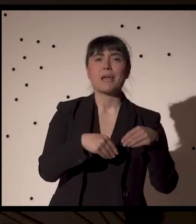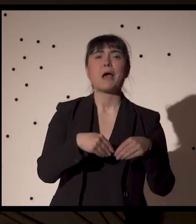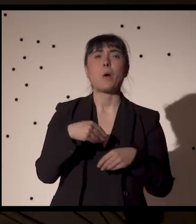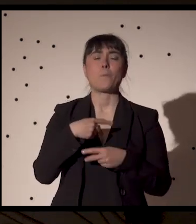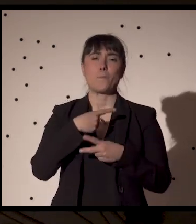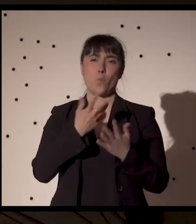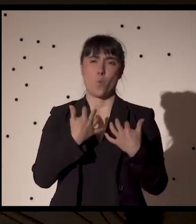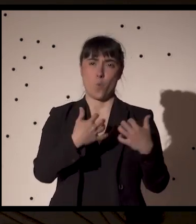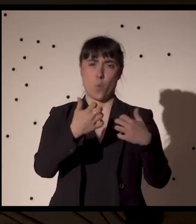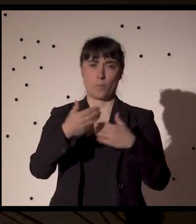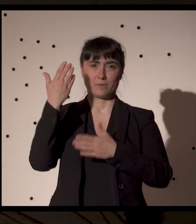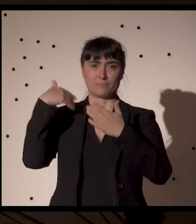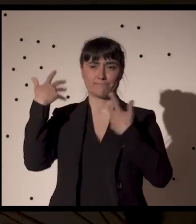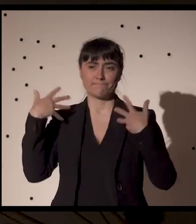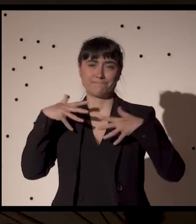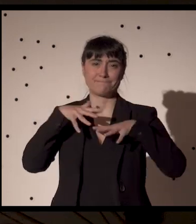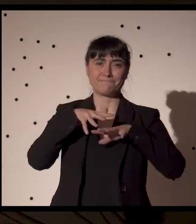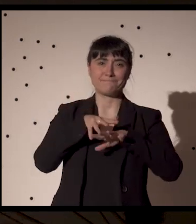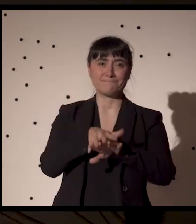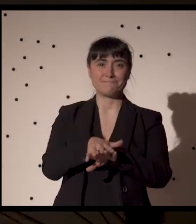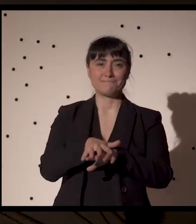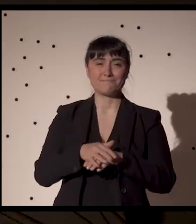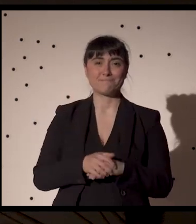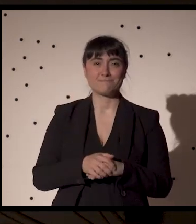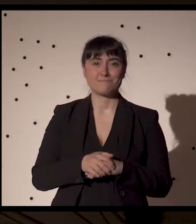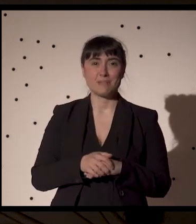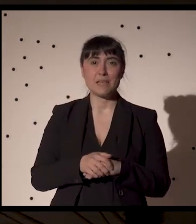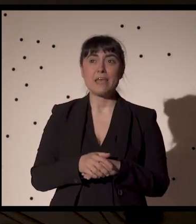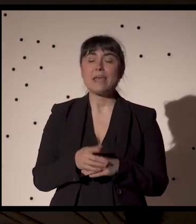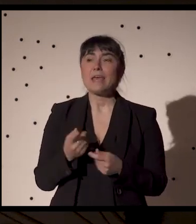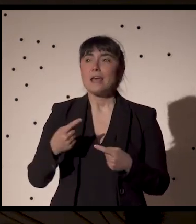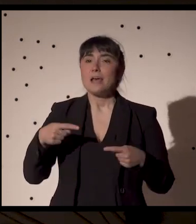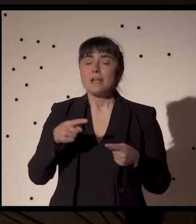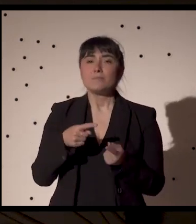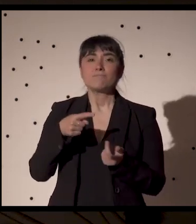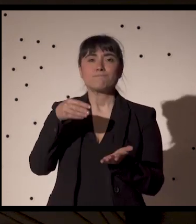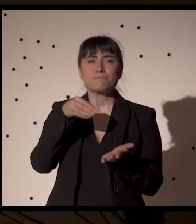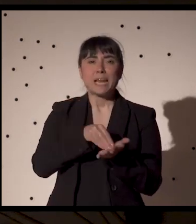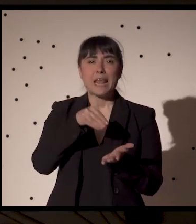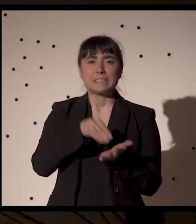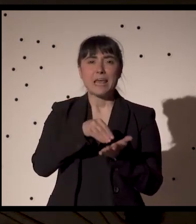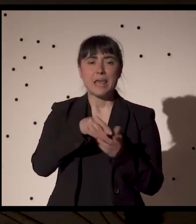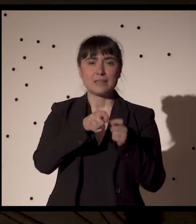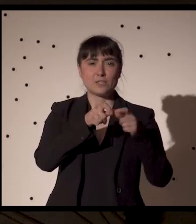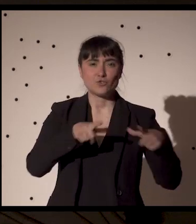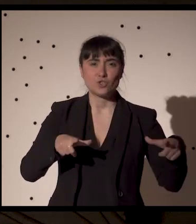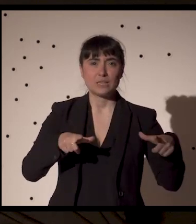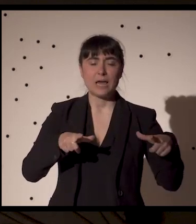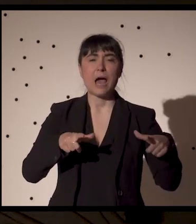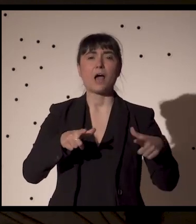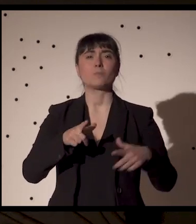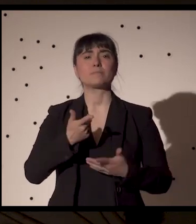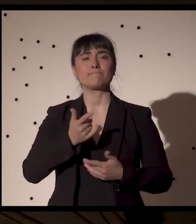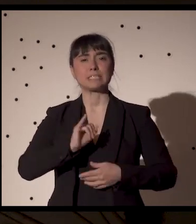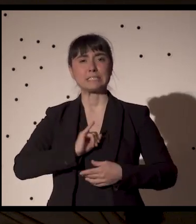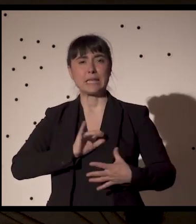rimanere così presenti e così importanti per l'identità culturale della città credo che abbiamo continuato a